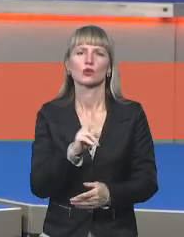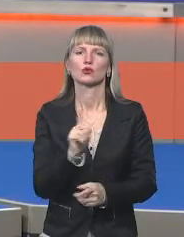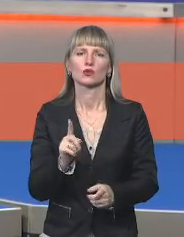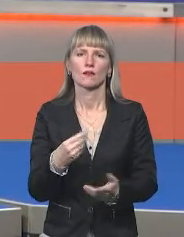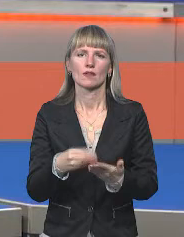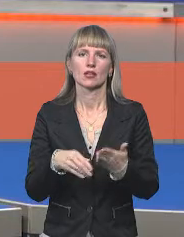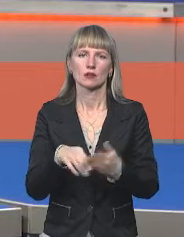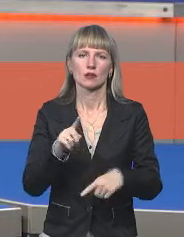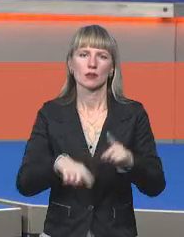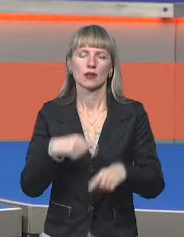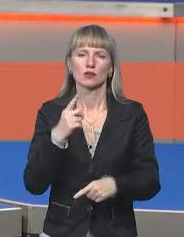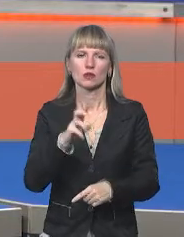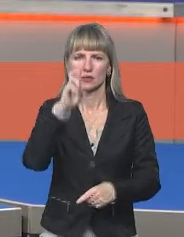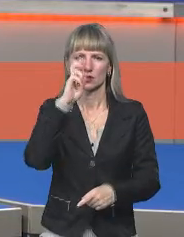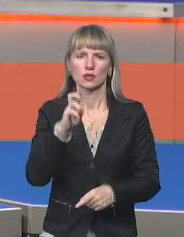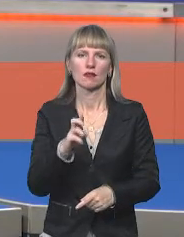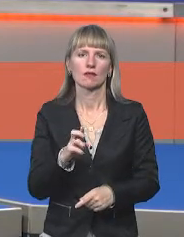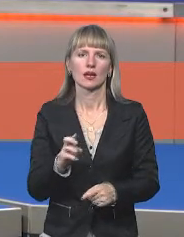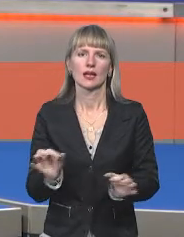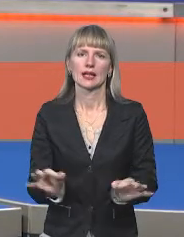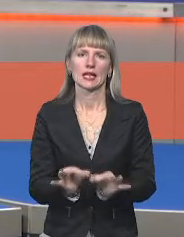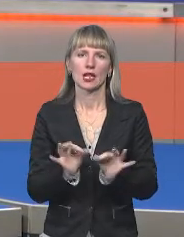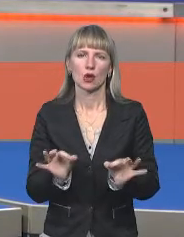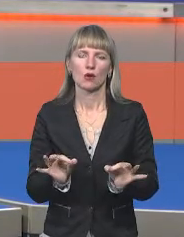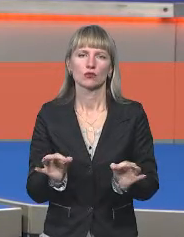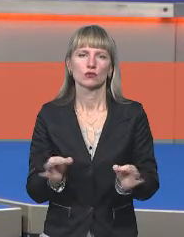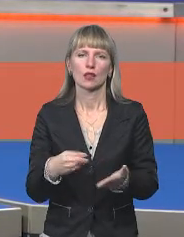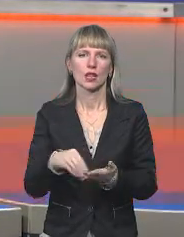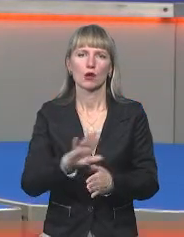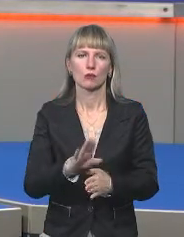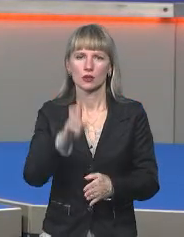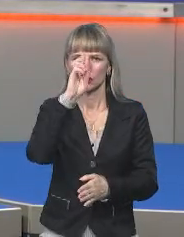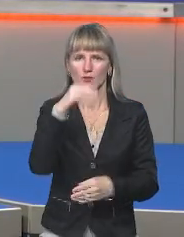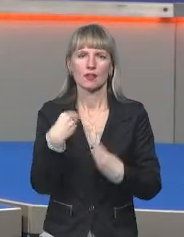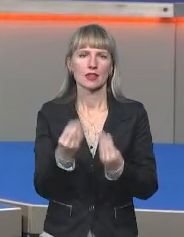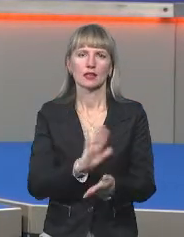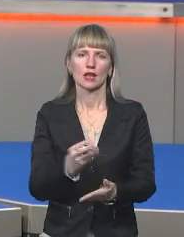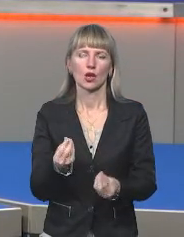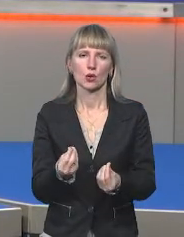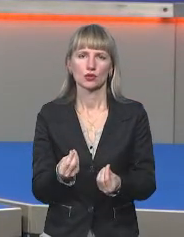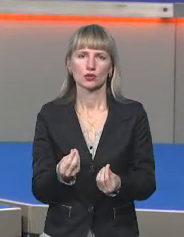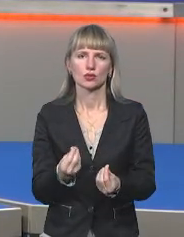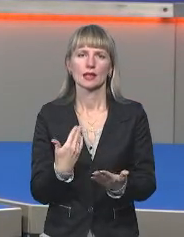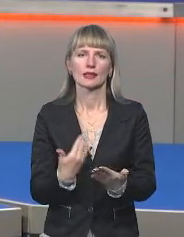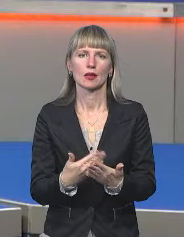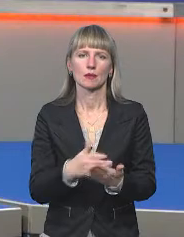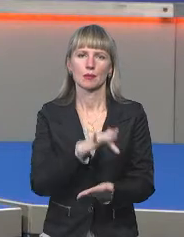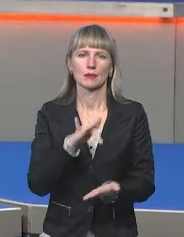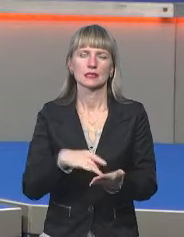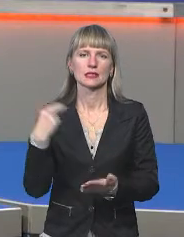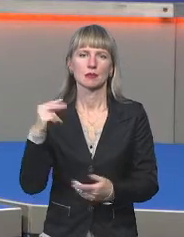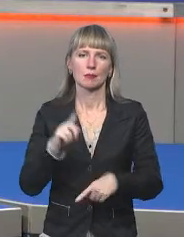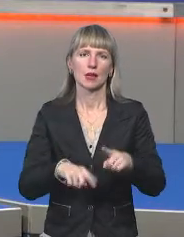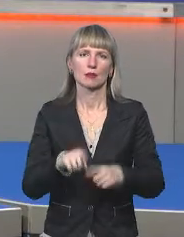Батькам часто кажуть таку фразу, що держава ніколи там нічого не купує, держава не дає гроші. Наприклад, міста Запоріжжя.